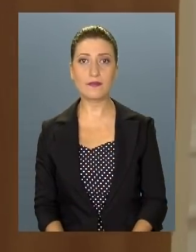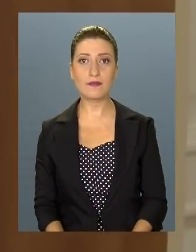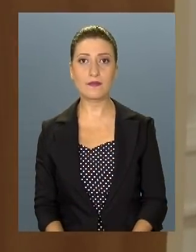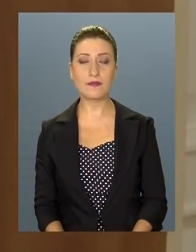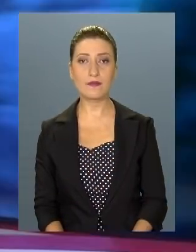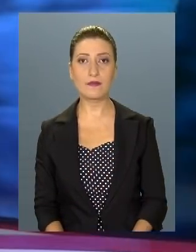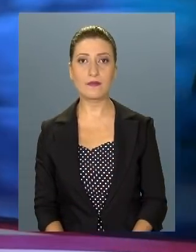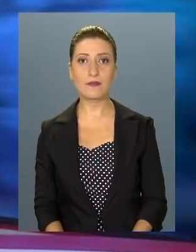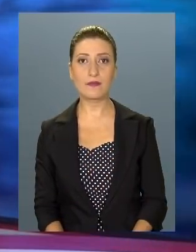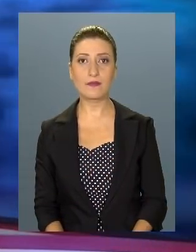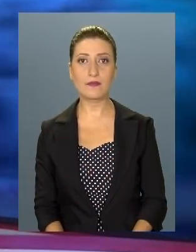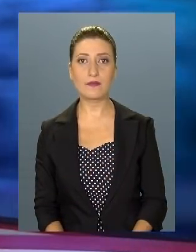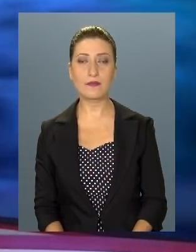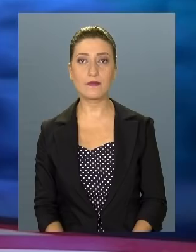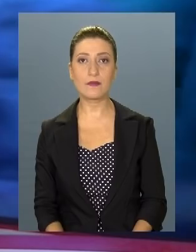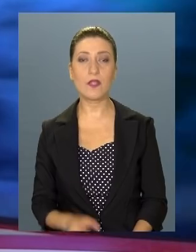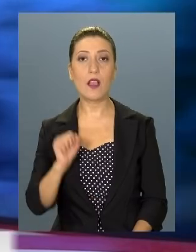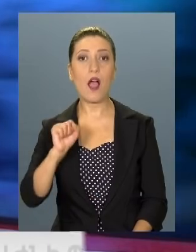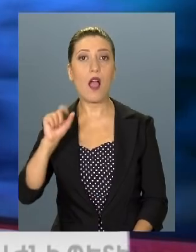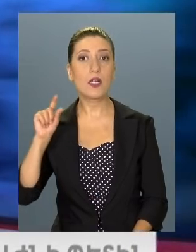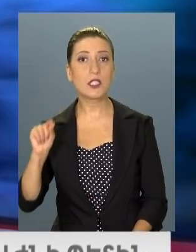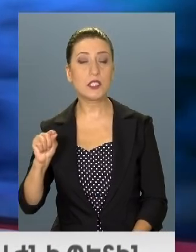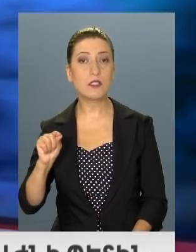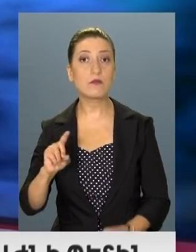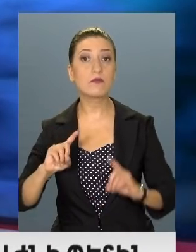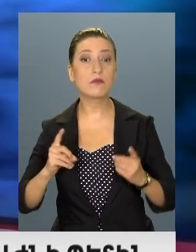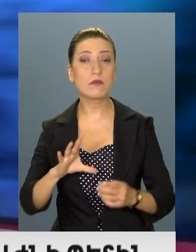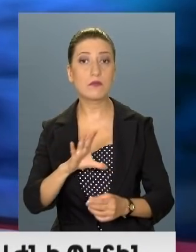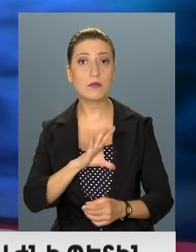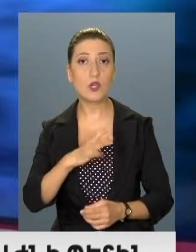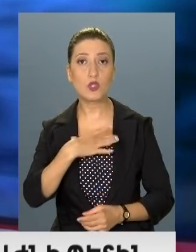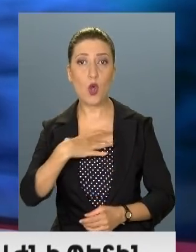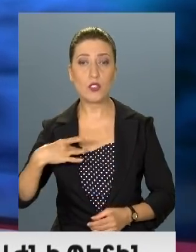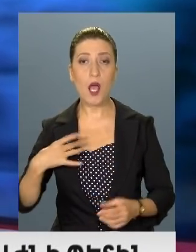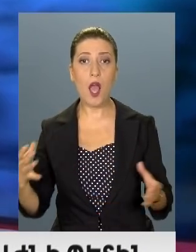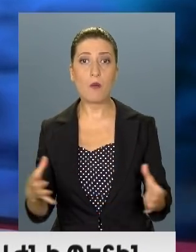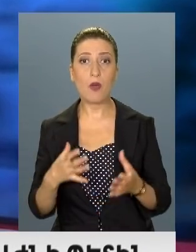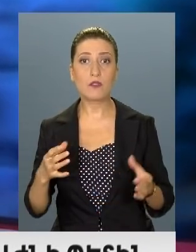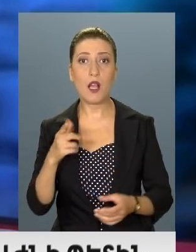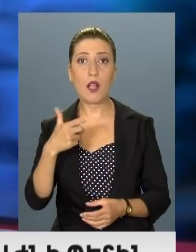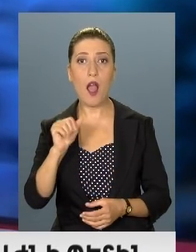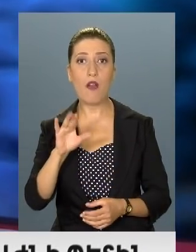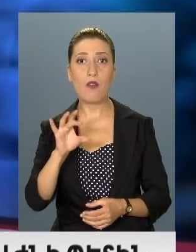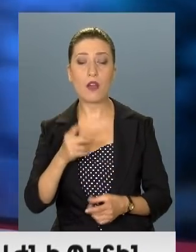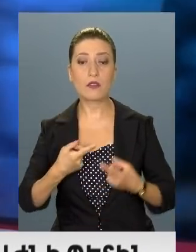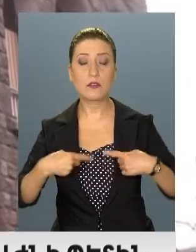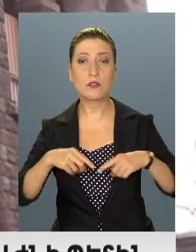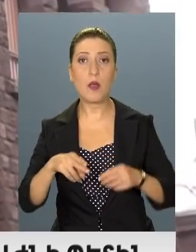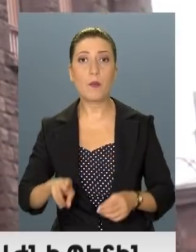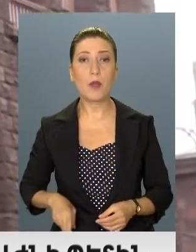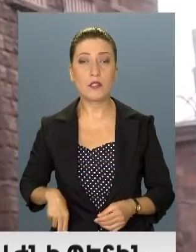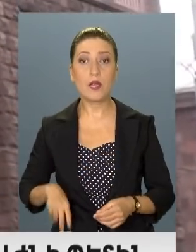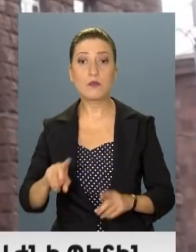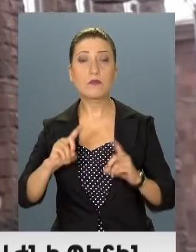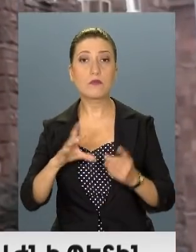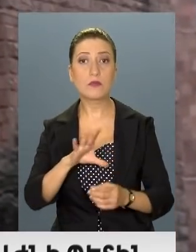Հայլուր։ Ազգային ամտանգության ծառայությունը կալանավորել է սոց ապահովության ծառայության Գավառի տարածքային բաժնի պետին, նրան